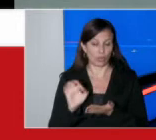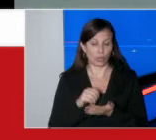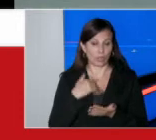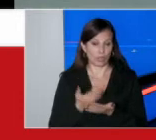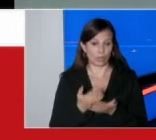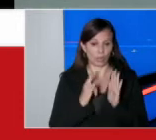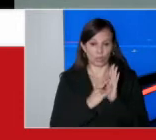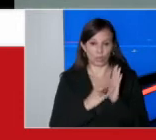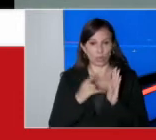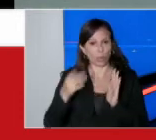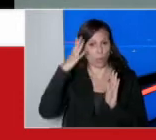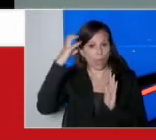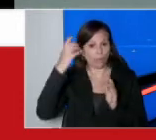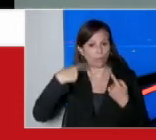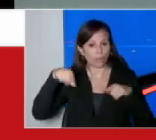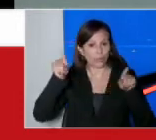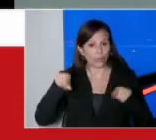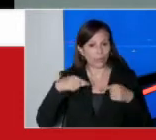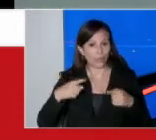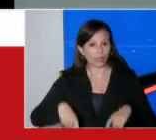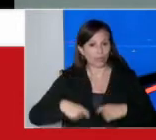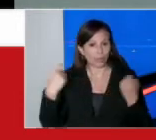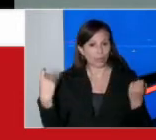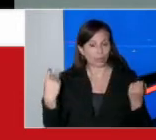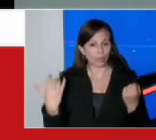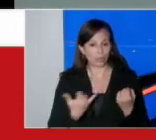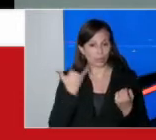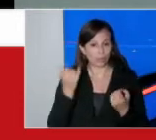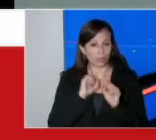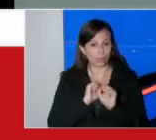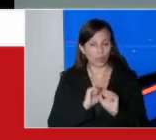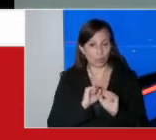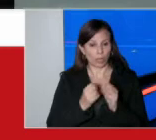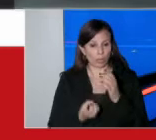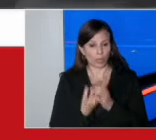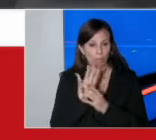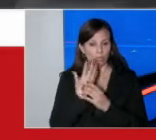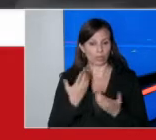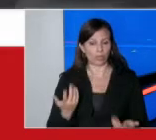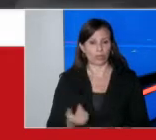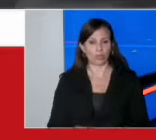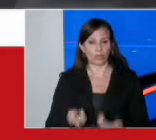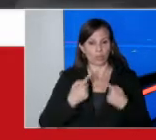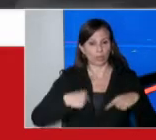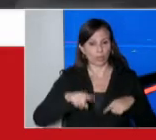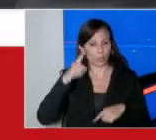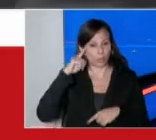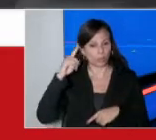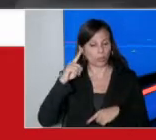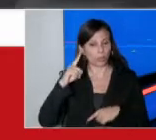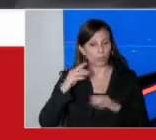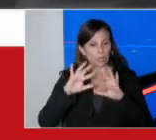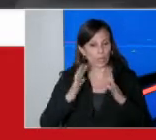החוק, הוא אוהב מוזיקה, הוא אוהב תרבות, הוא תמיד היה בעד יוצרים, הוא בעד יצירה. ואנחנו כולנו יודעים